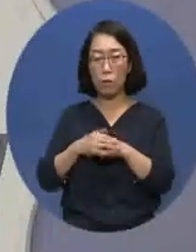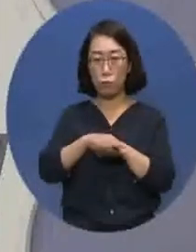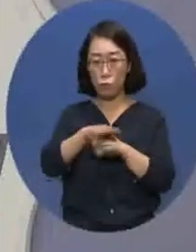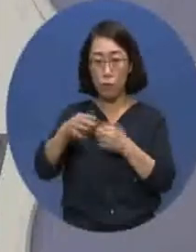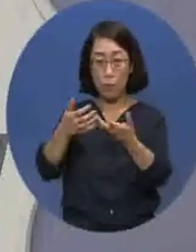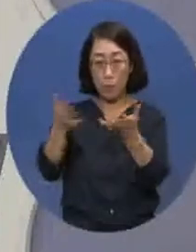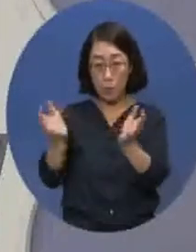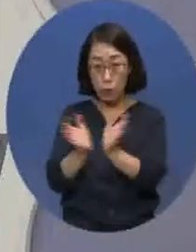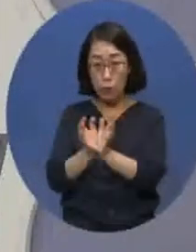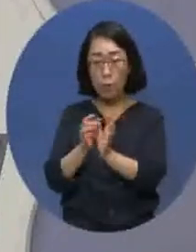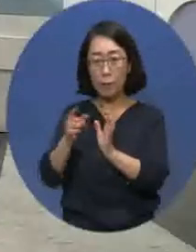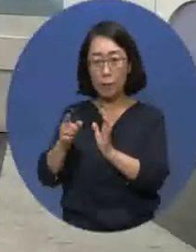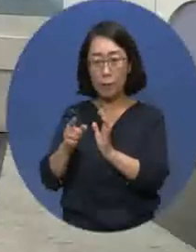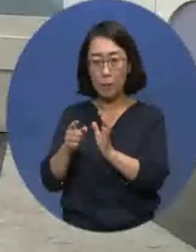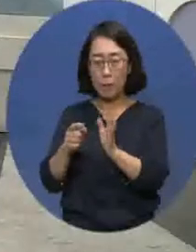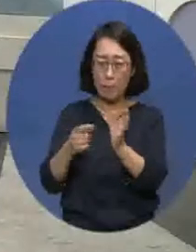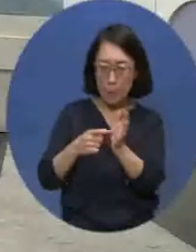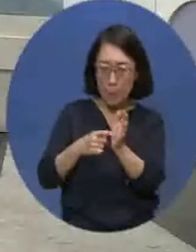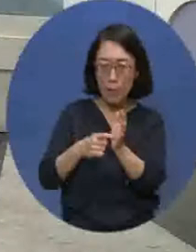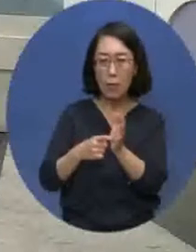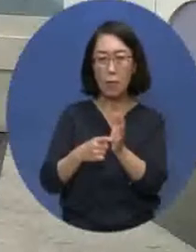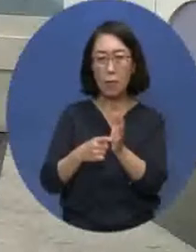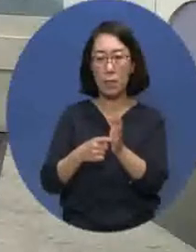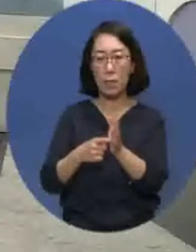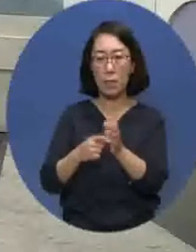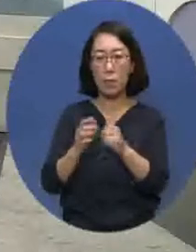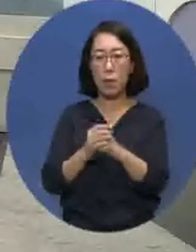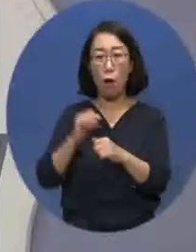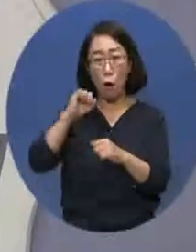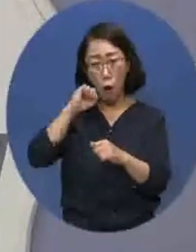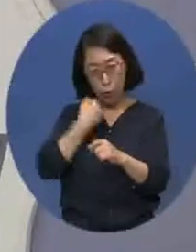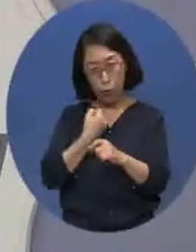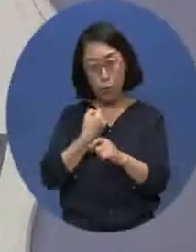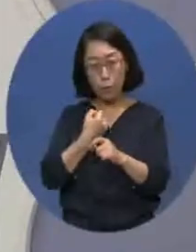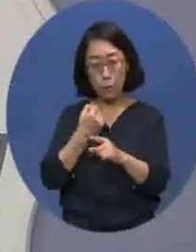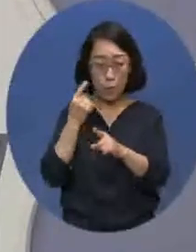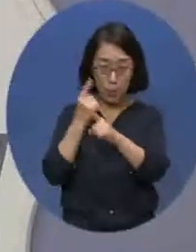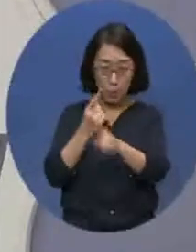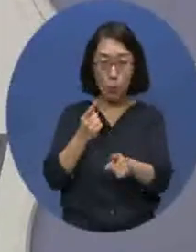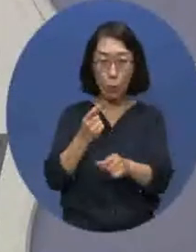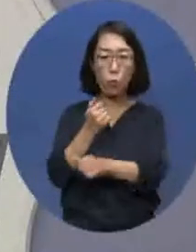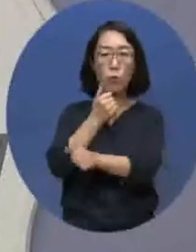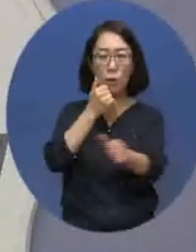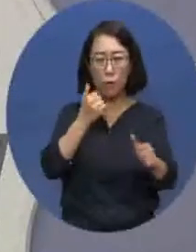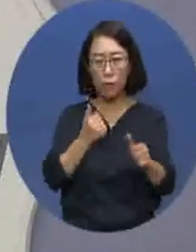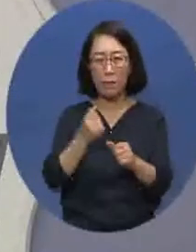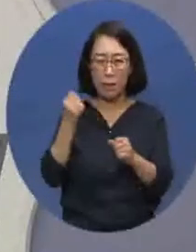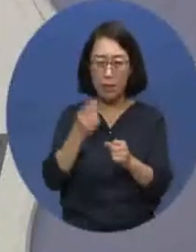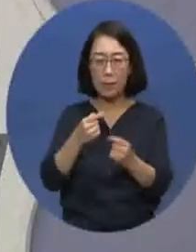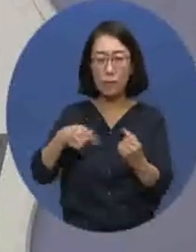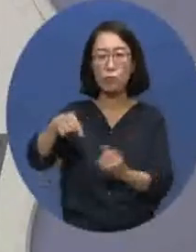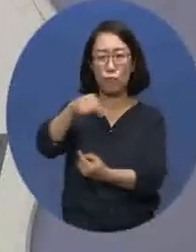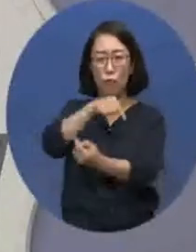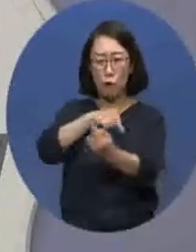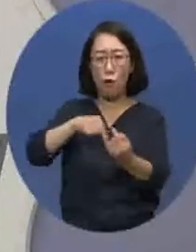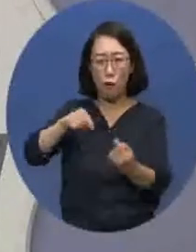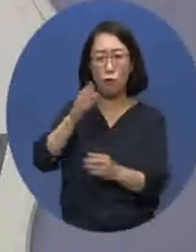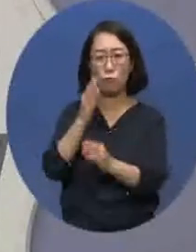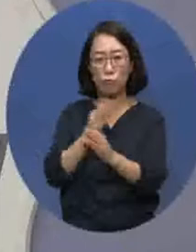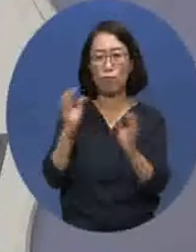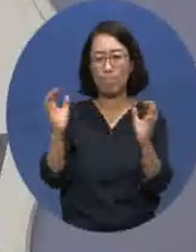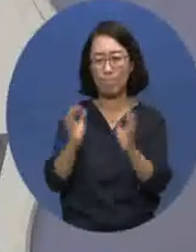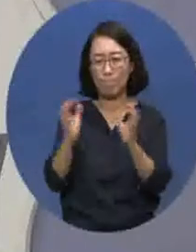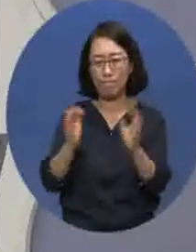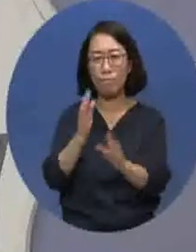민주당에서는 발빠르게 국난 극복 위원회를 다시 또 가동을 해야되는지 그런 입장에 있구요 어쨌든